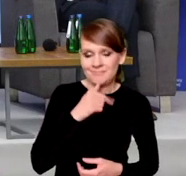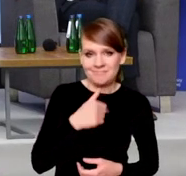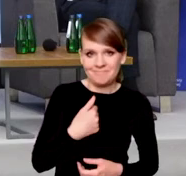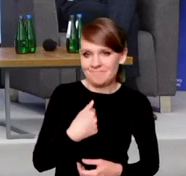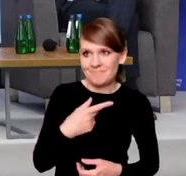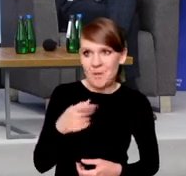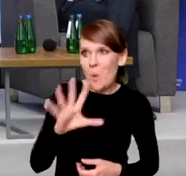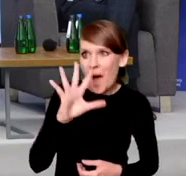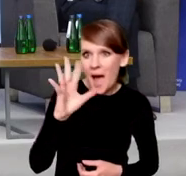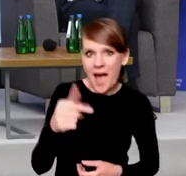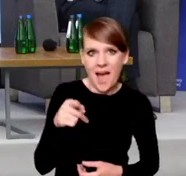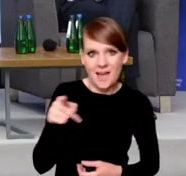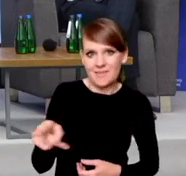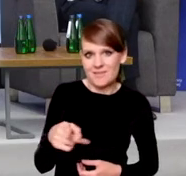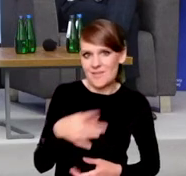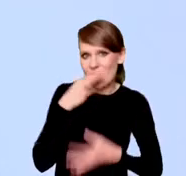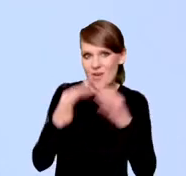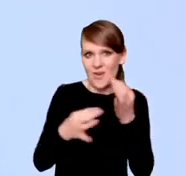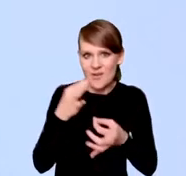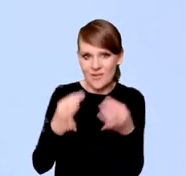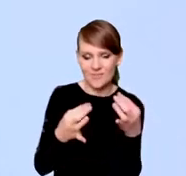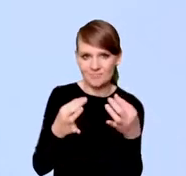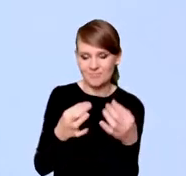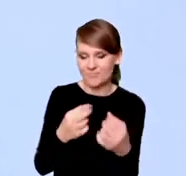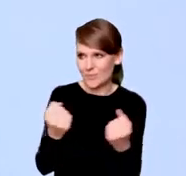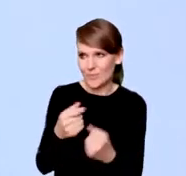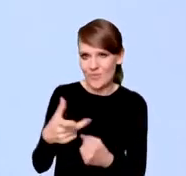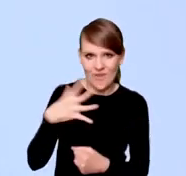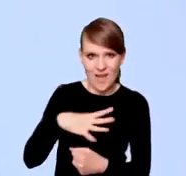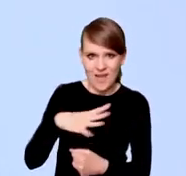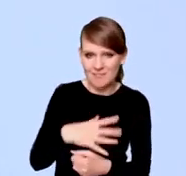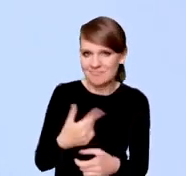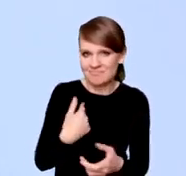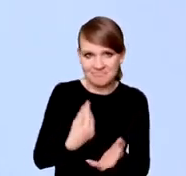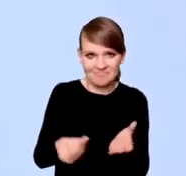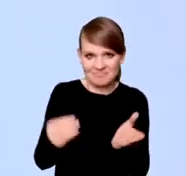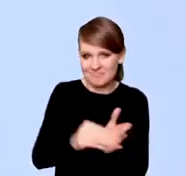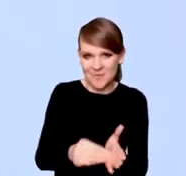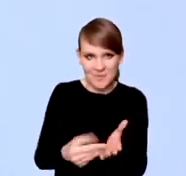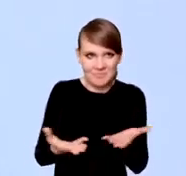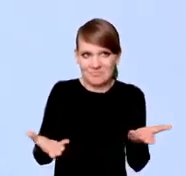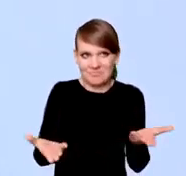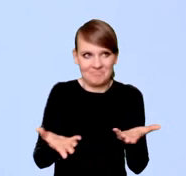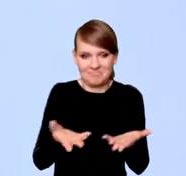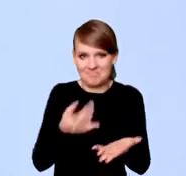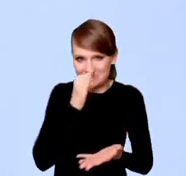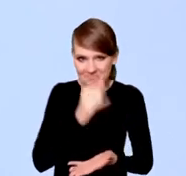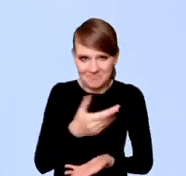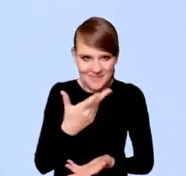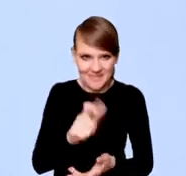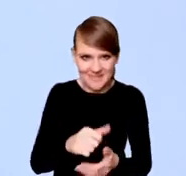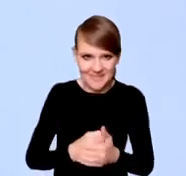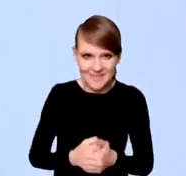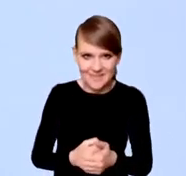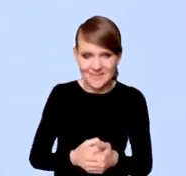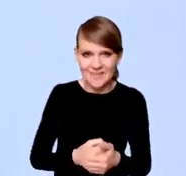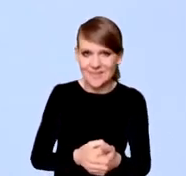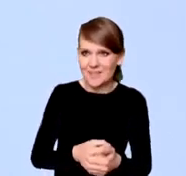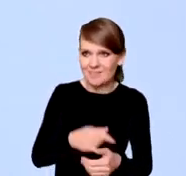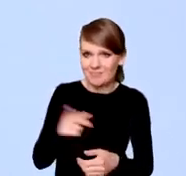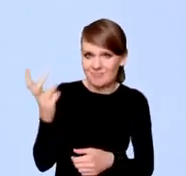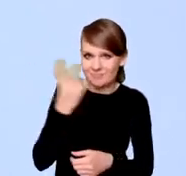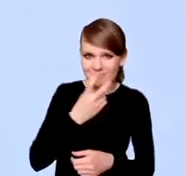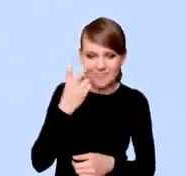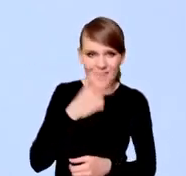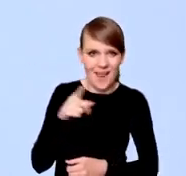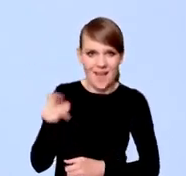pięknym i wartościowym wystąpieniu pana rektora a szczególnie przeniesienie tej